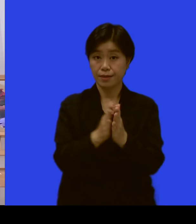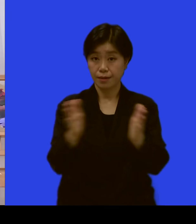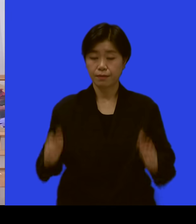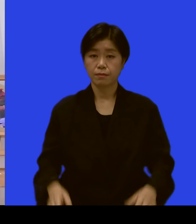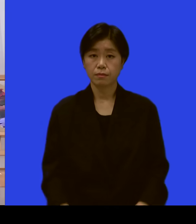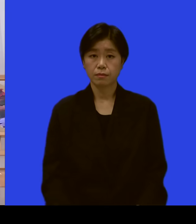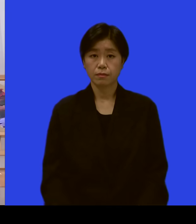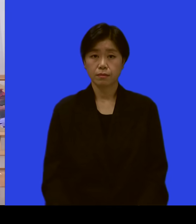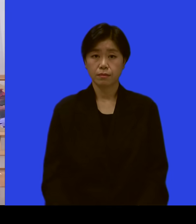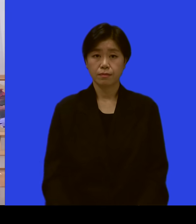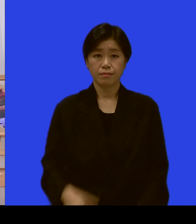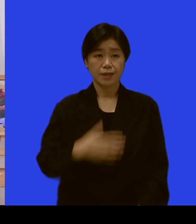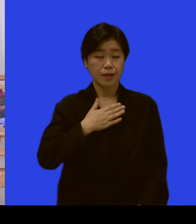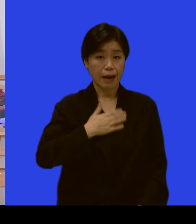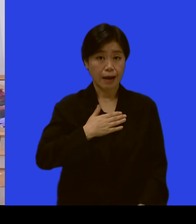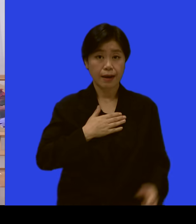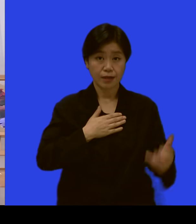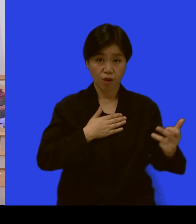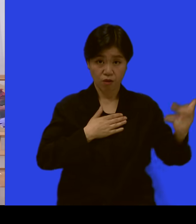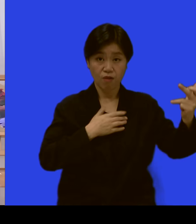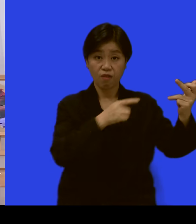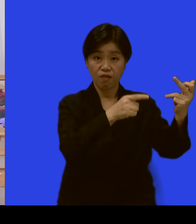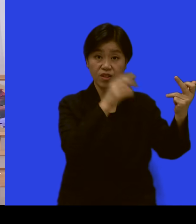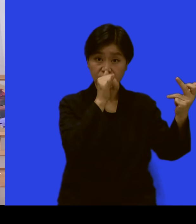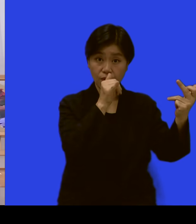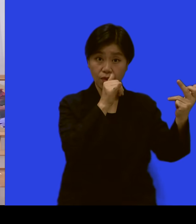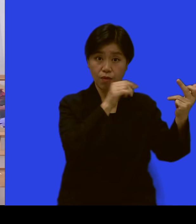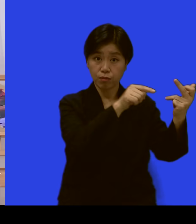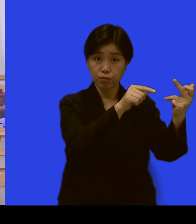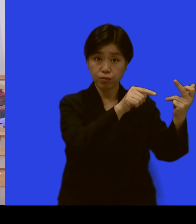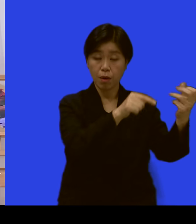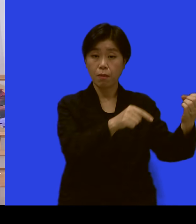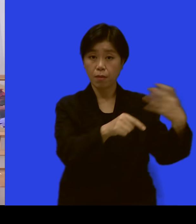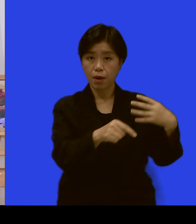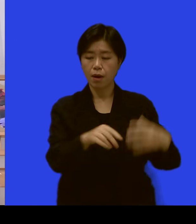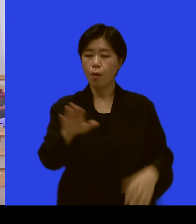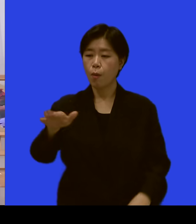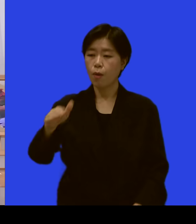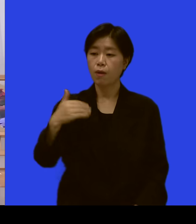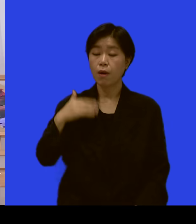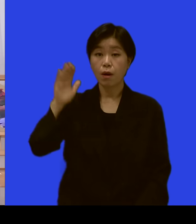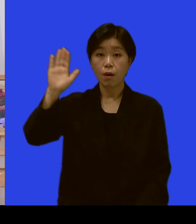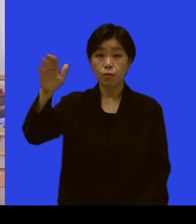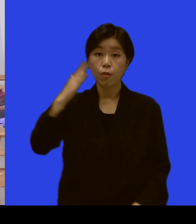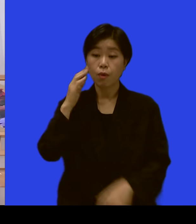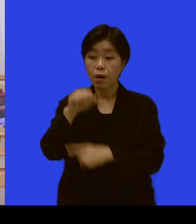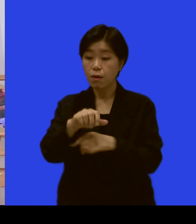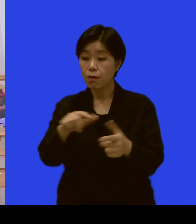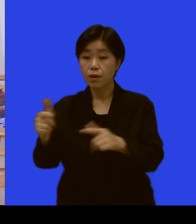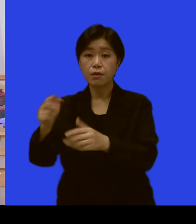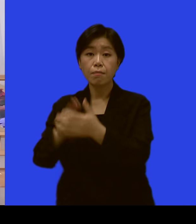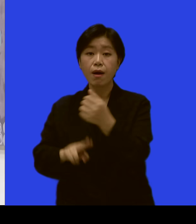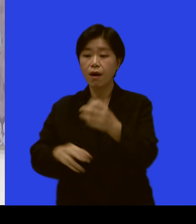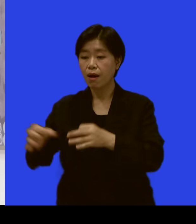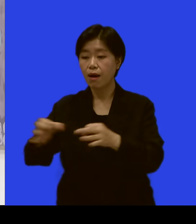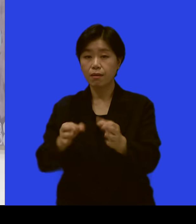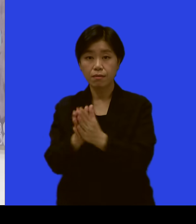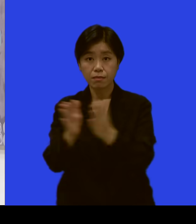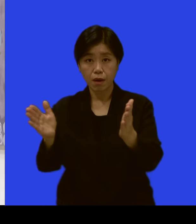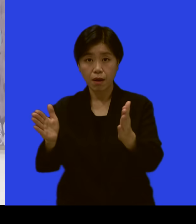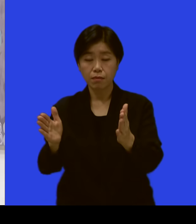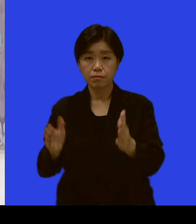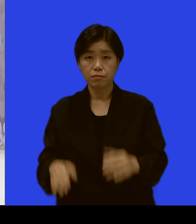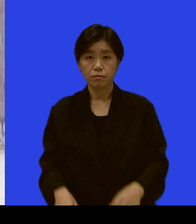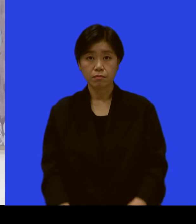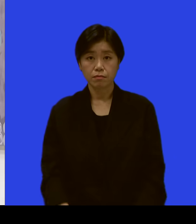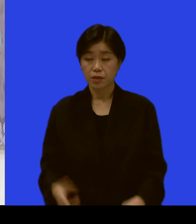한 분 계신데 이제 그 형님께서 과일 가게 할 거다. 예. 과일 가게 할 거다. 같이 할래. 어. 해서 같이